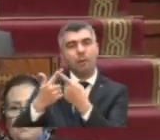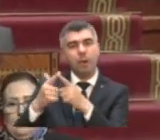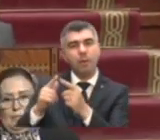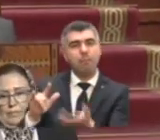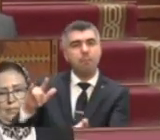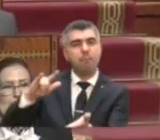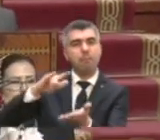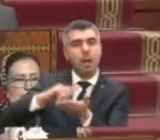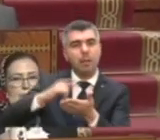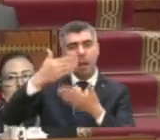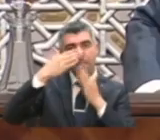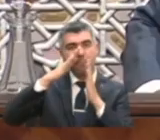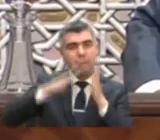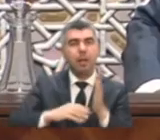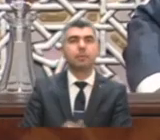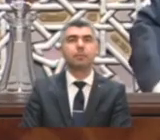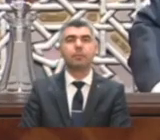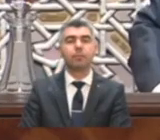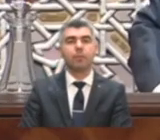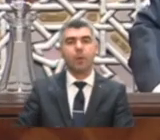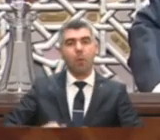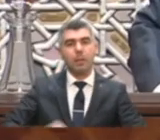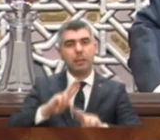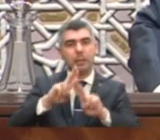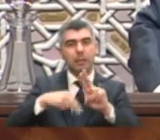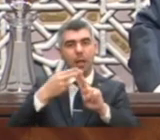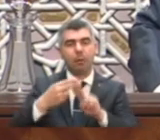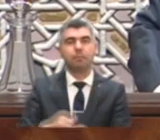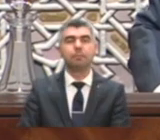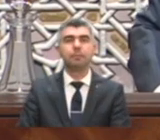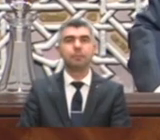المملكة؟ وشكرا. شكرا. كلمة لكم السيد الوزير تفضلوا.